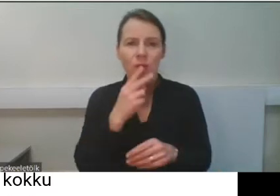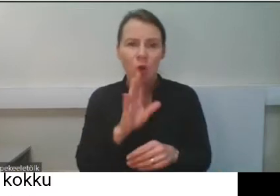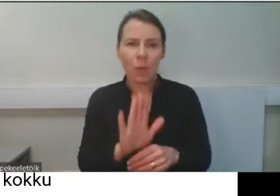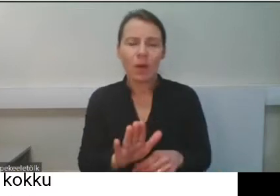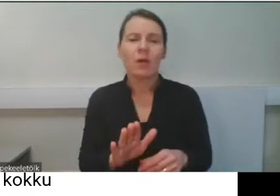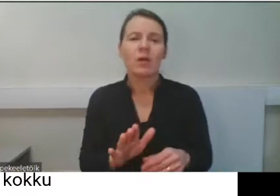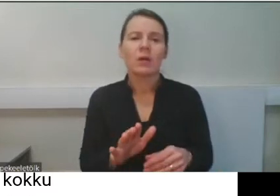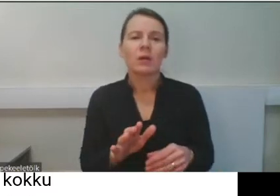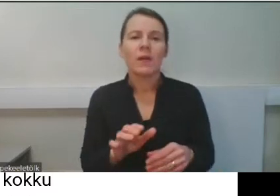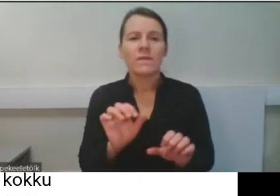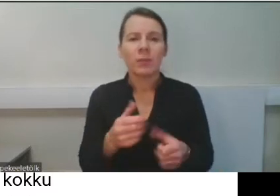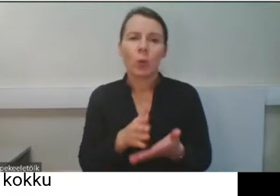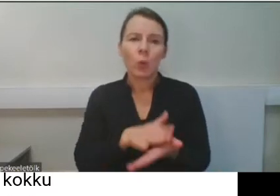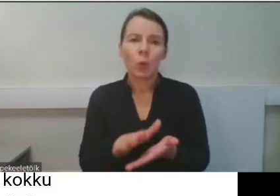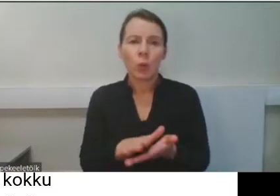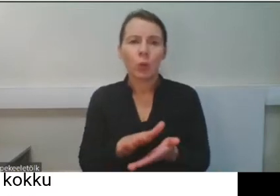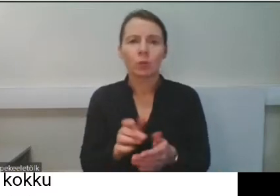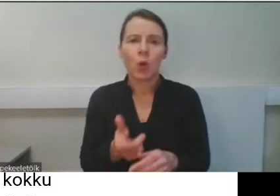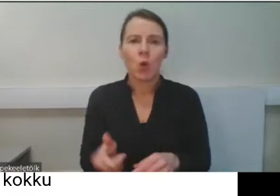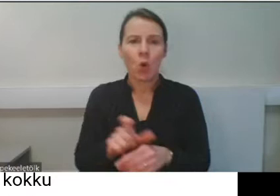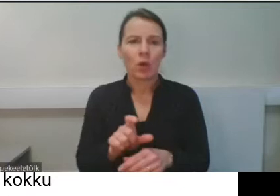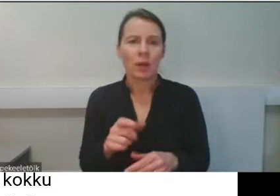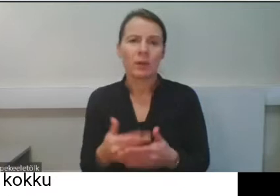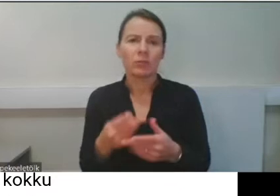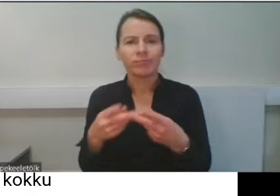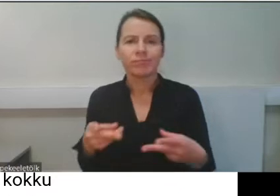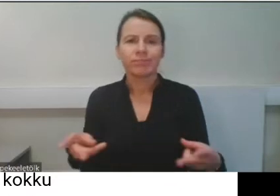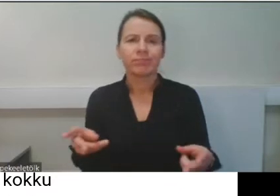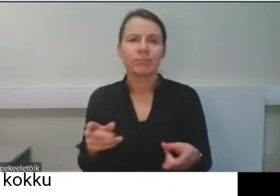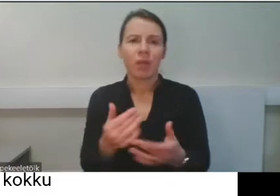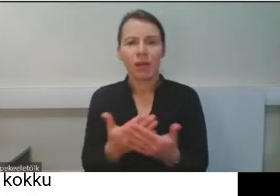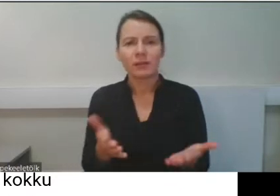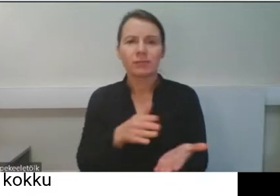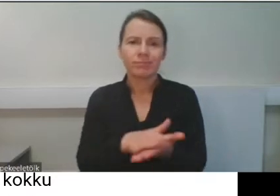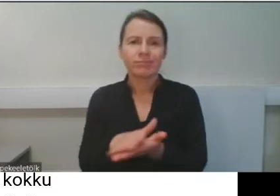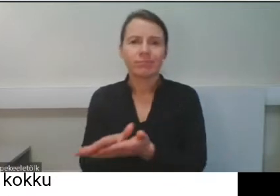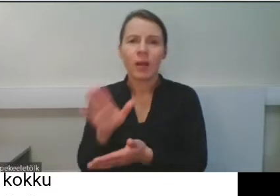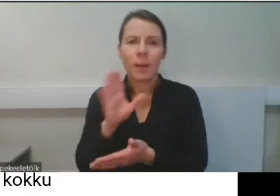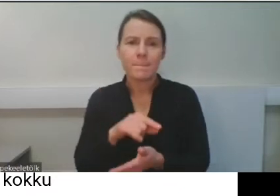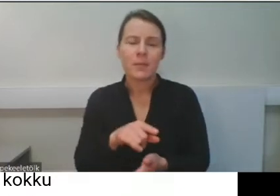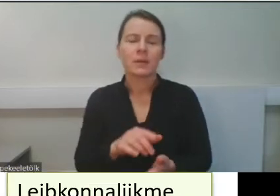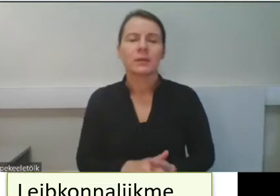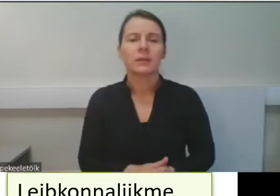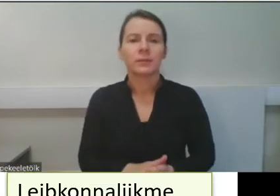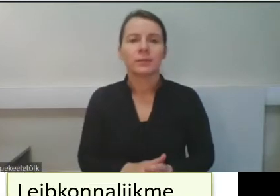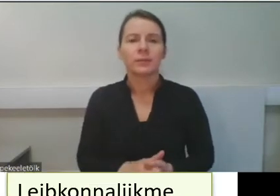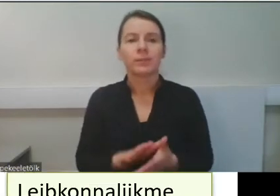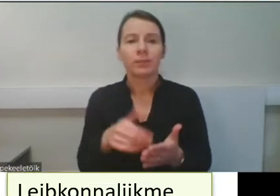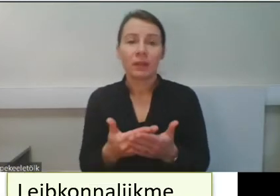osa siis erinevad inimesed siis oma väikeses sissetulekus siis näiteks kulutavad. Võib edasi minna.